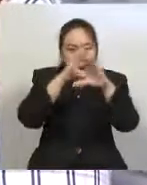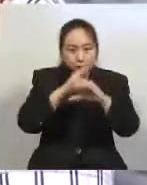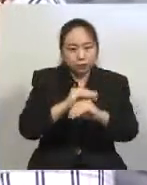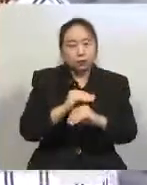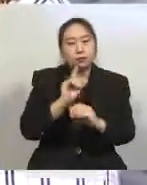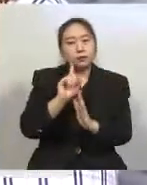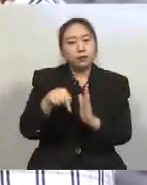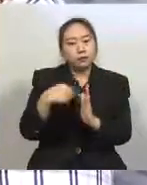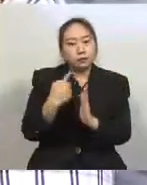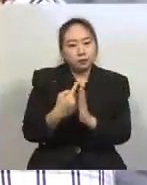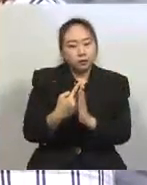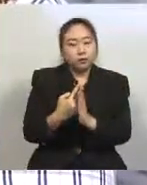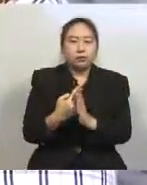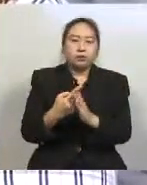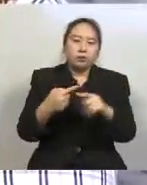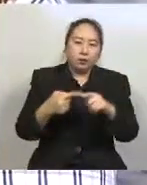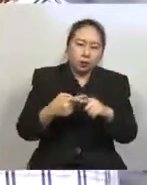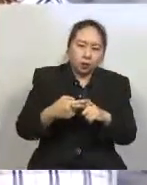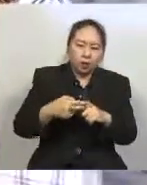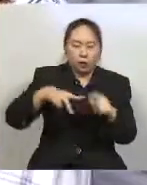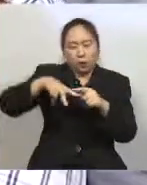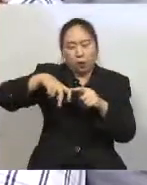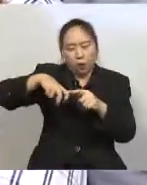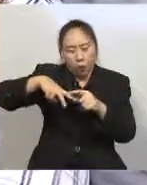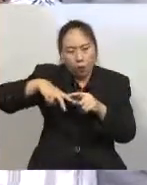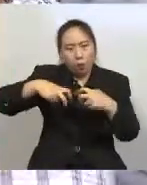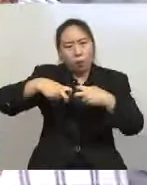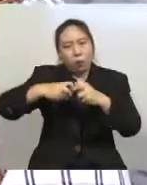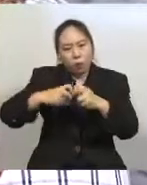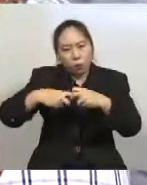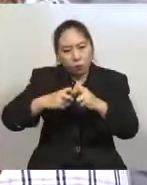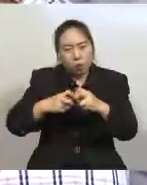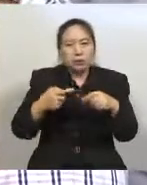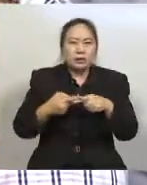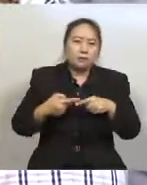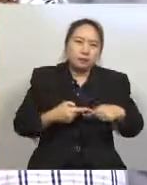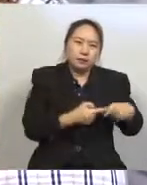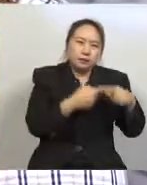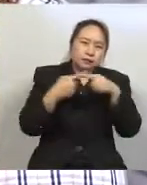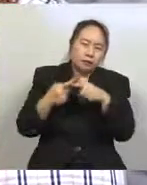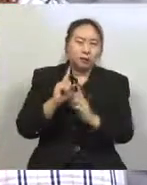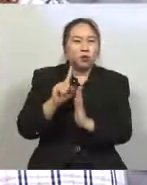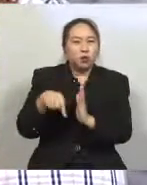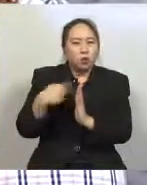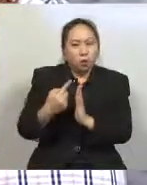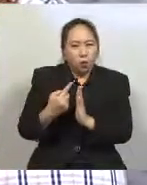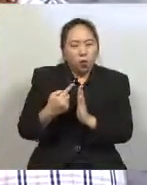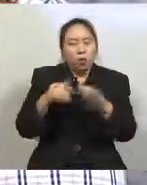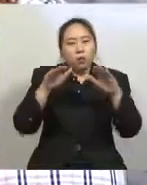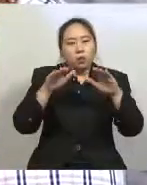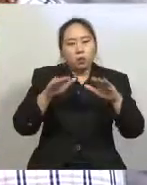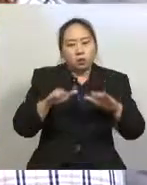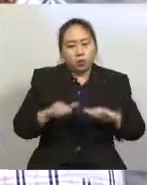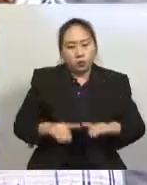โมงกว่ามันรุมผมหมดเลยตามข้อตามตัว เ น ี่ย เจ็บตามข้อหมดเลยเป็นชั่วโมงแล้วกว่าจะหักคายออกมา